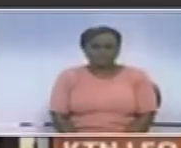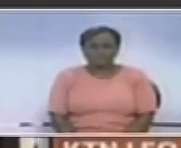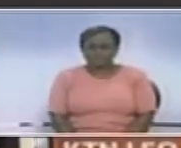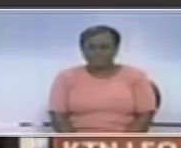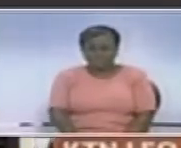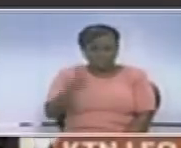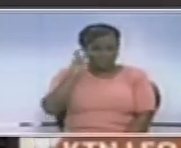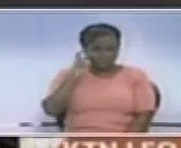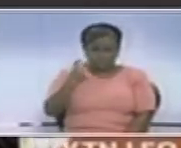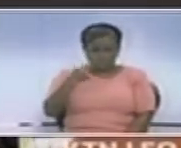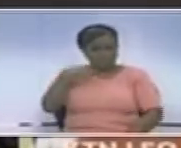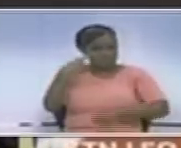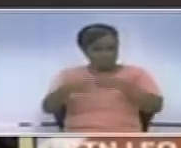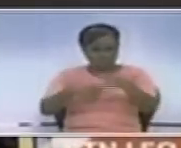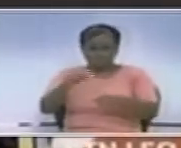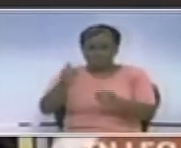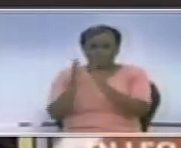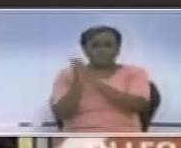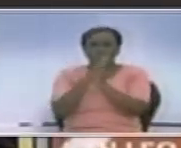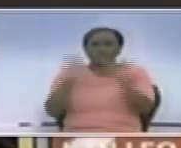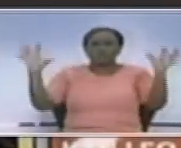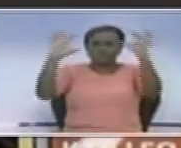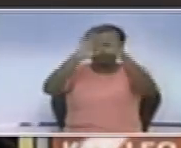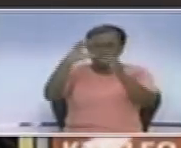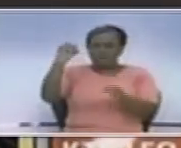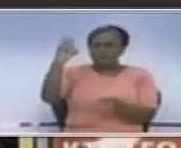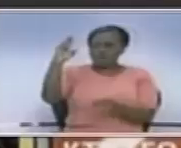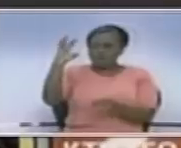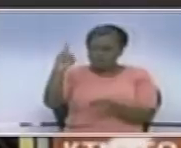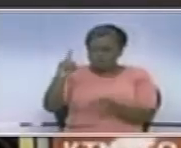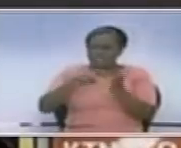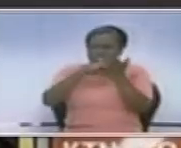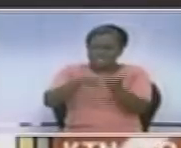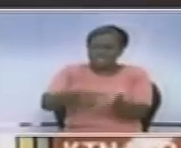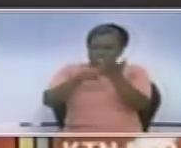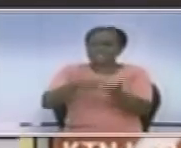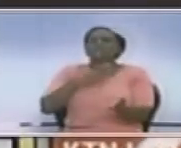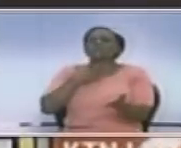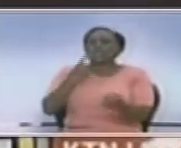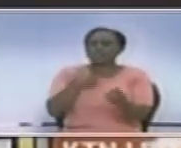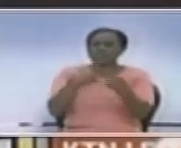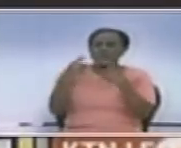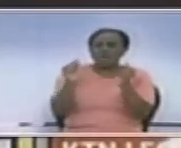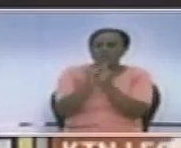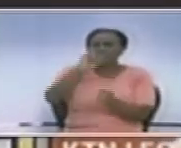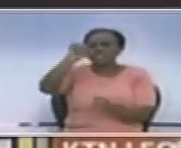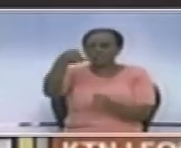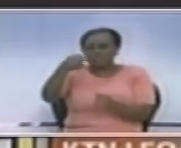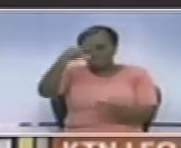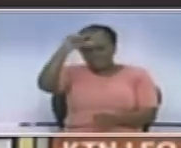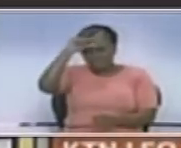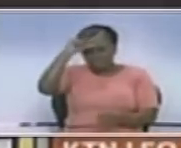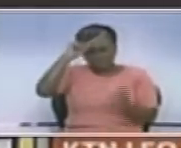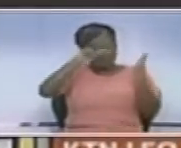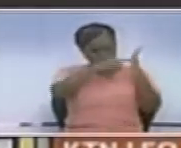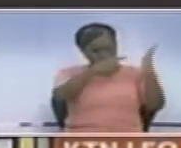Naam, mtazamaji, tukiendelea na taarifa nyingine, muungano wa CORD unasisitiza kuwa bado unataka mazungumzo na serikali ya Jubilee kuhusu masuala